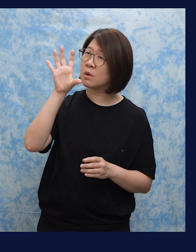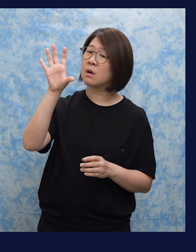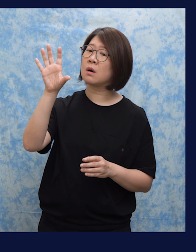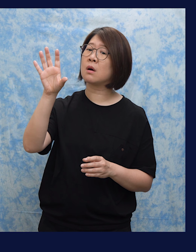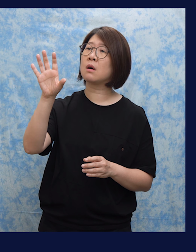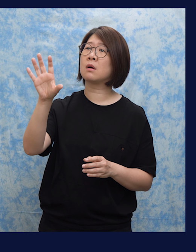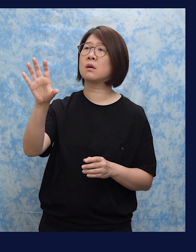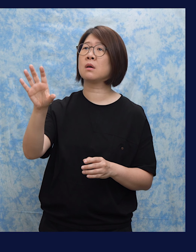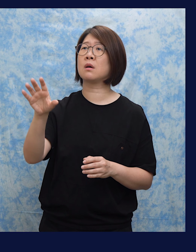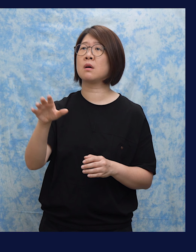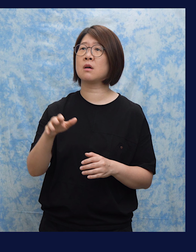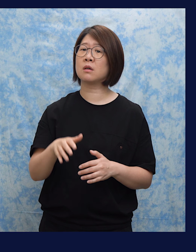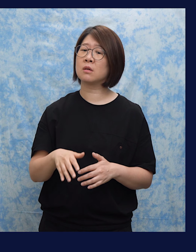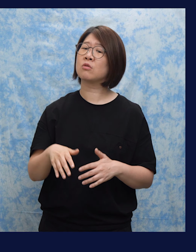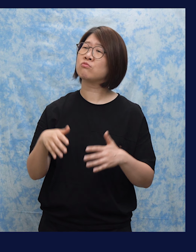sprach